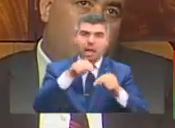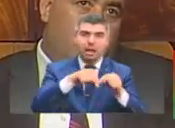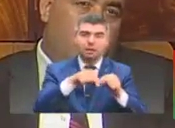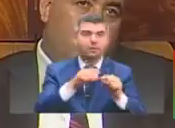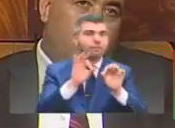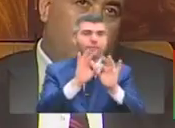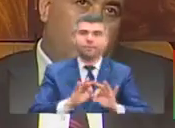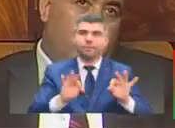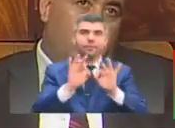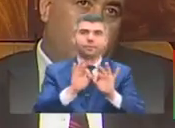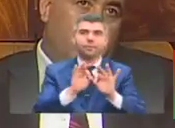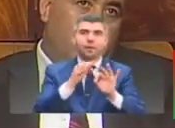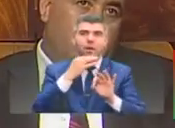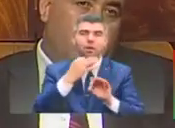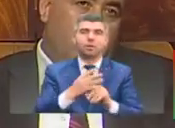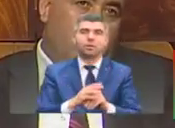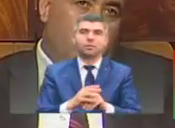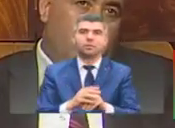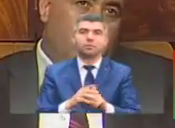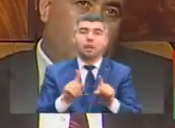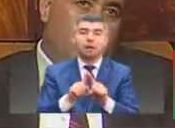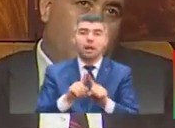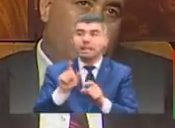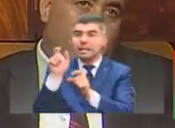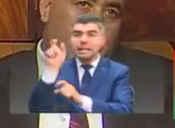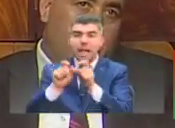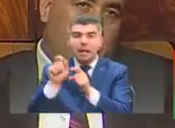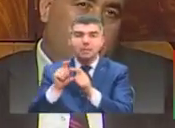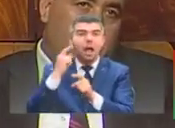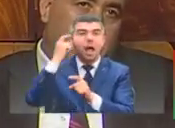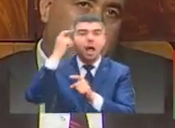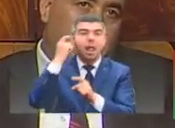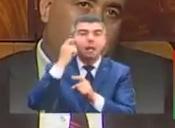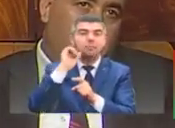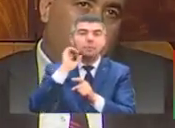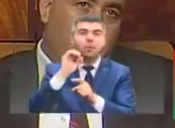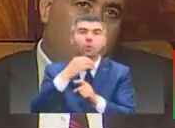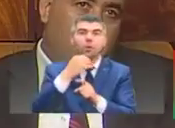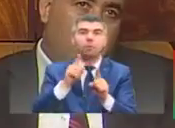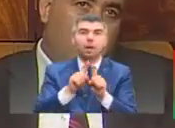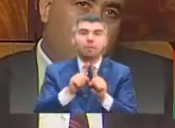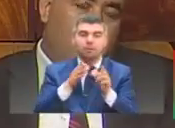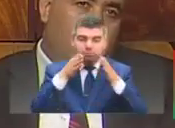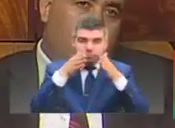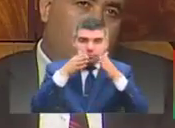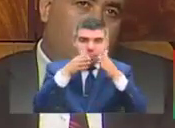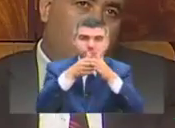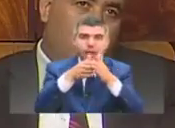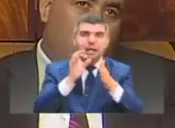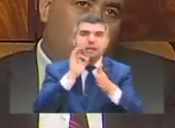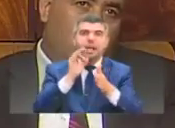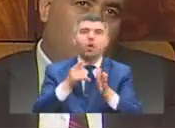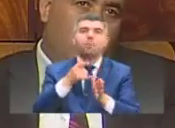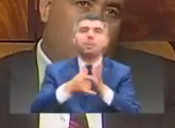مجالية لا يصل منها إلا الصدى، يحلم من خلالها بعض المغاربة باتباع قطار التي جي في، ونحلم نحن في المغرب الآخر بغرفة ماء